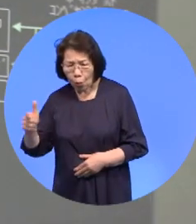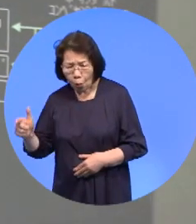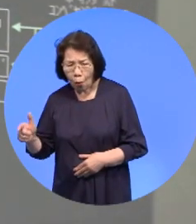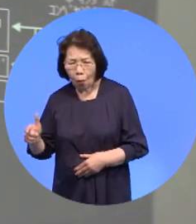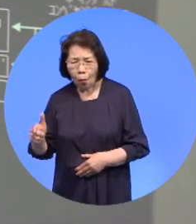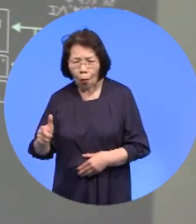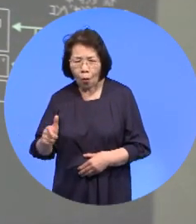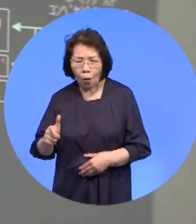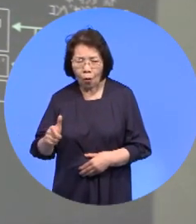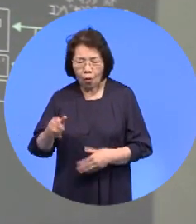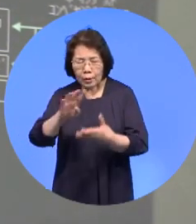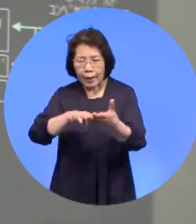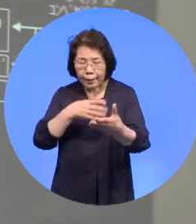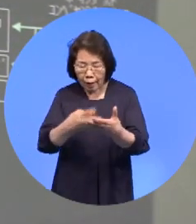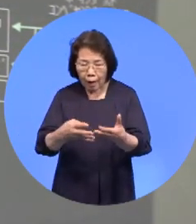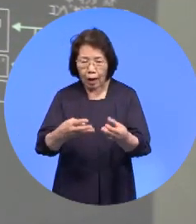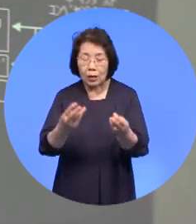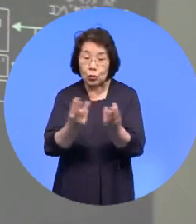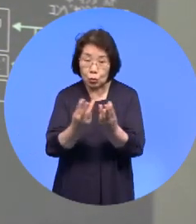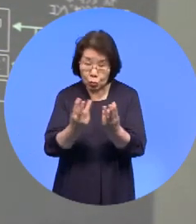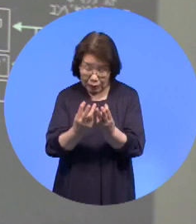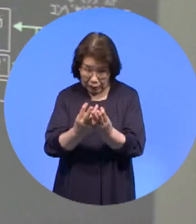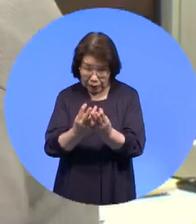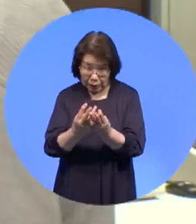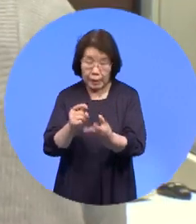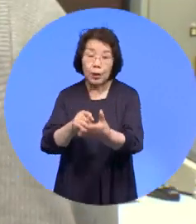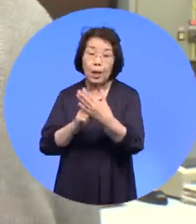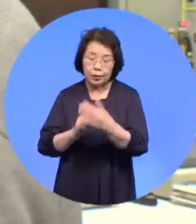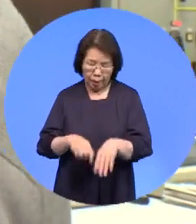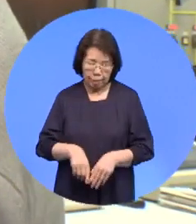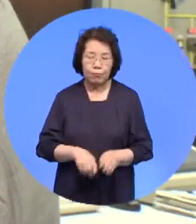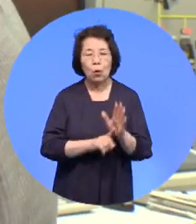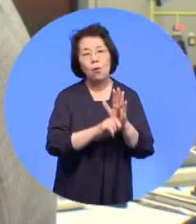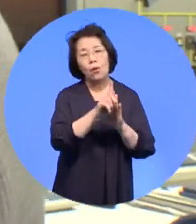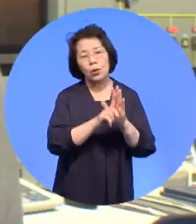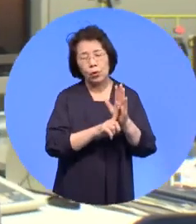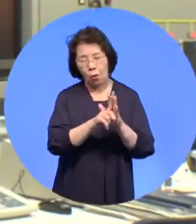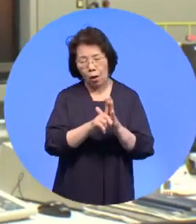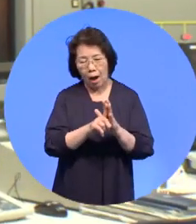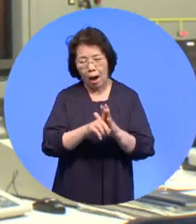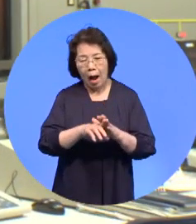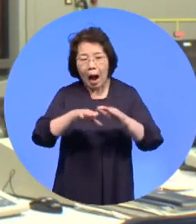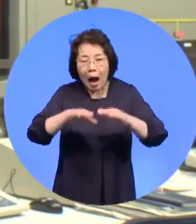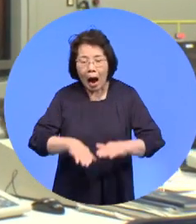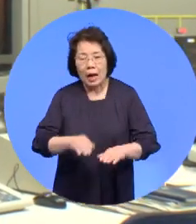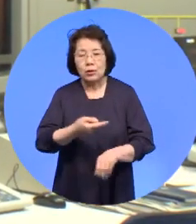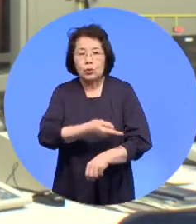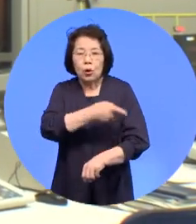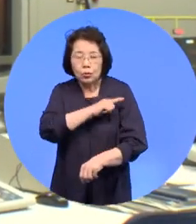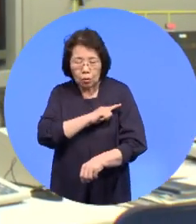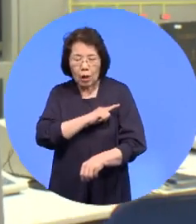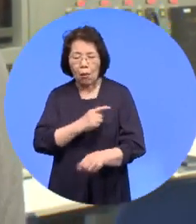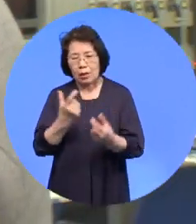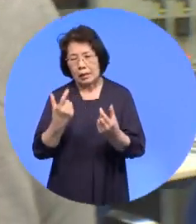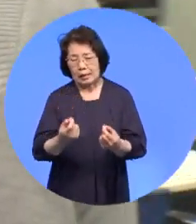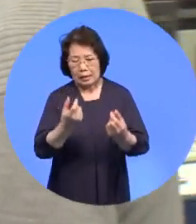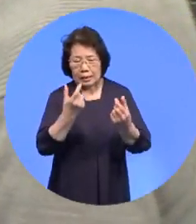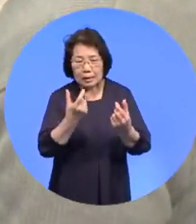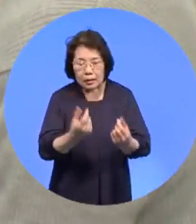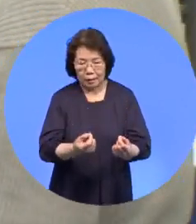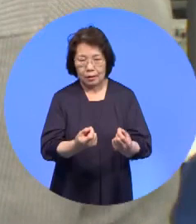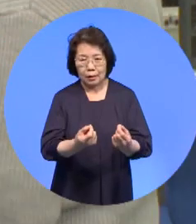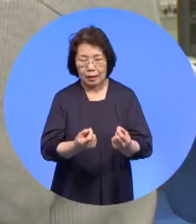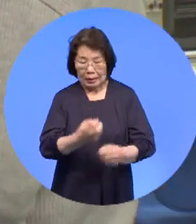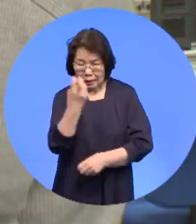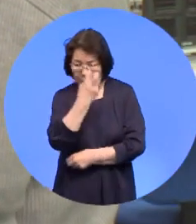いっぱい出てますけどそうですねあの温度とか圧力ですねこっちでももう全部電流早制御しているとそうですあのもう全てここ